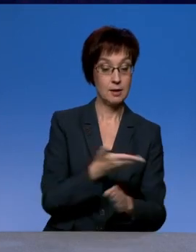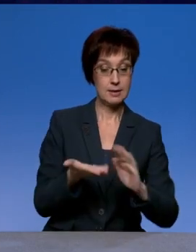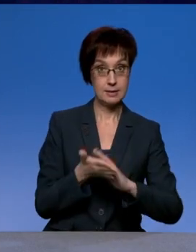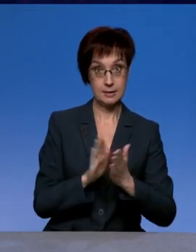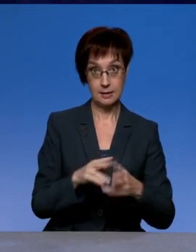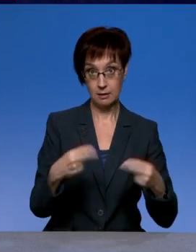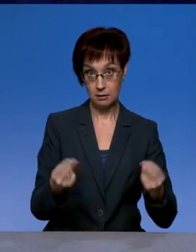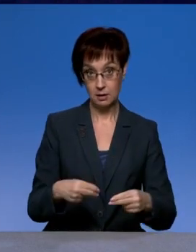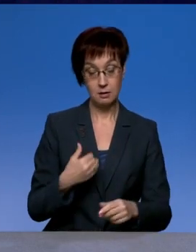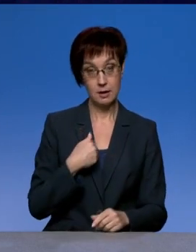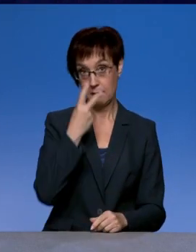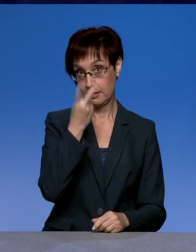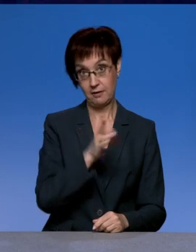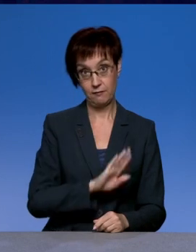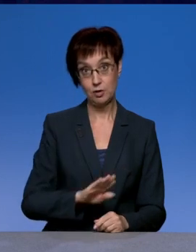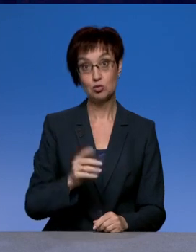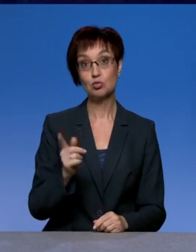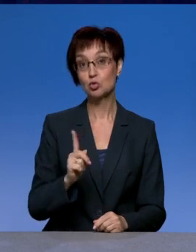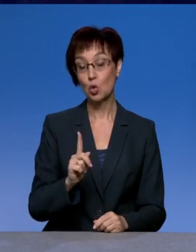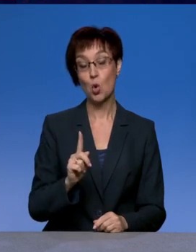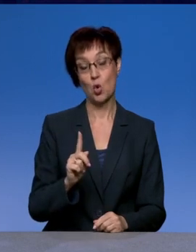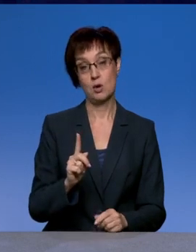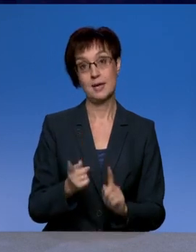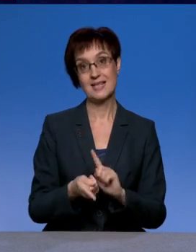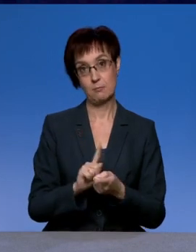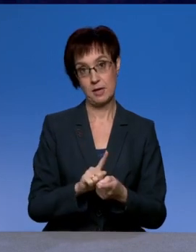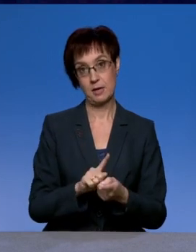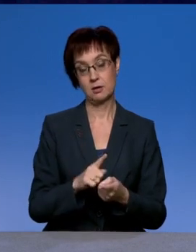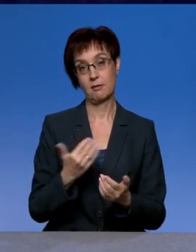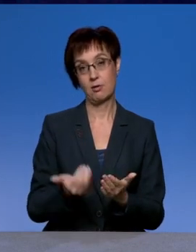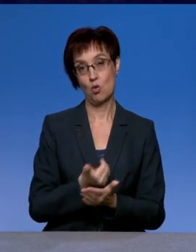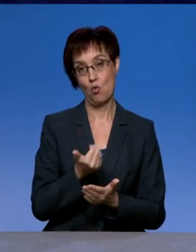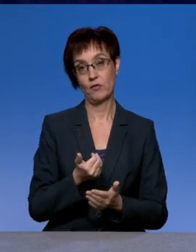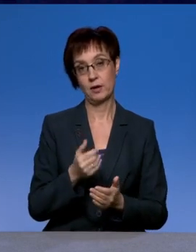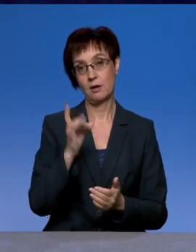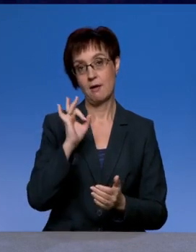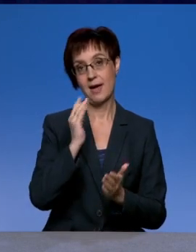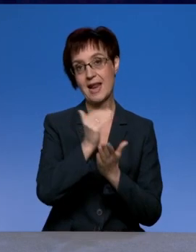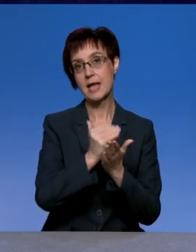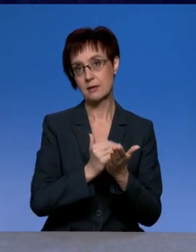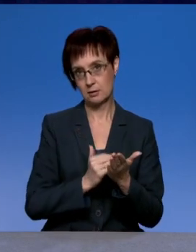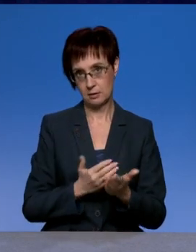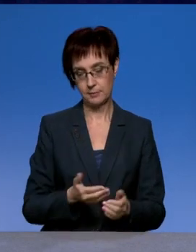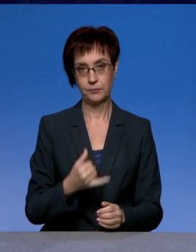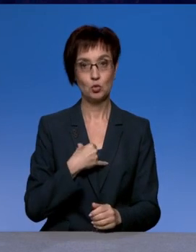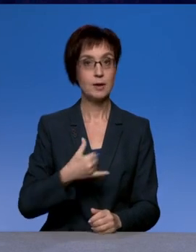я не вижу, что именно изменит этот электронный реестр. Екатерина, у нас дозвонилась Нина из Ставрополя. Давайте ее послушаем. Нина, здравствуйте.